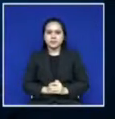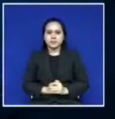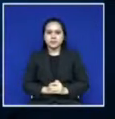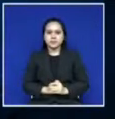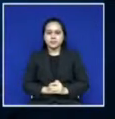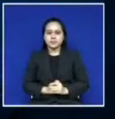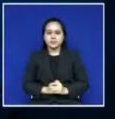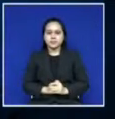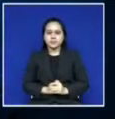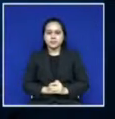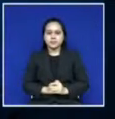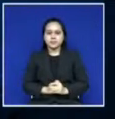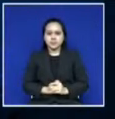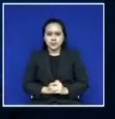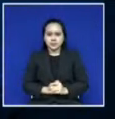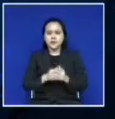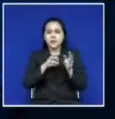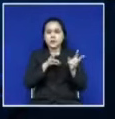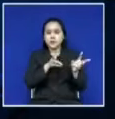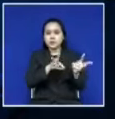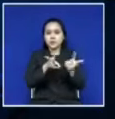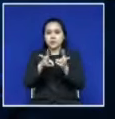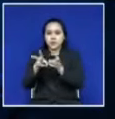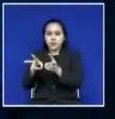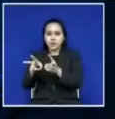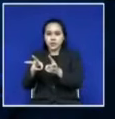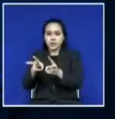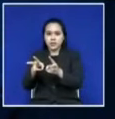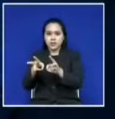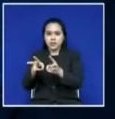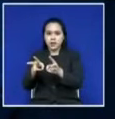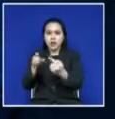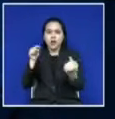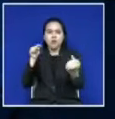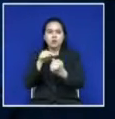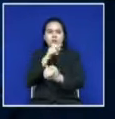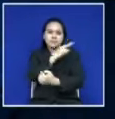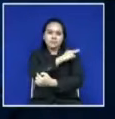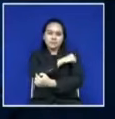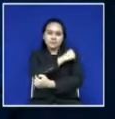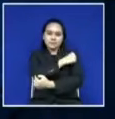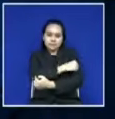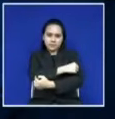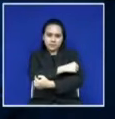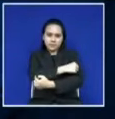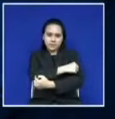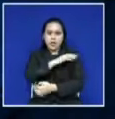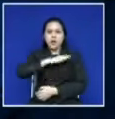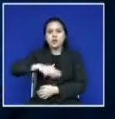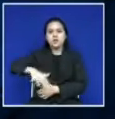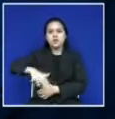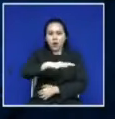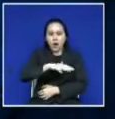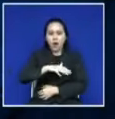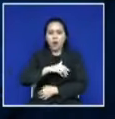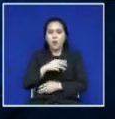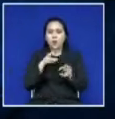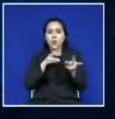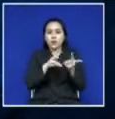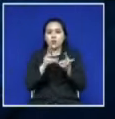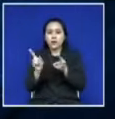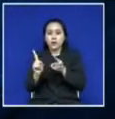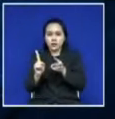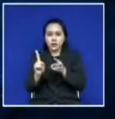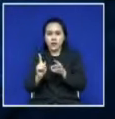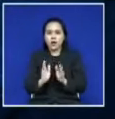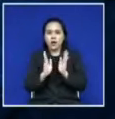นก็อย่างนี้ส่วนมาตรการนะครับทางด้านสาธารณสุขนะครับก็พวกเราก็จะต้องพยายามค้นหานะครับแล้วก็ตีว